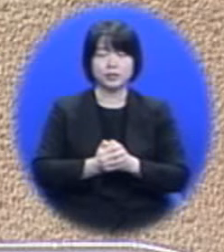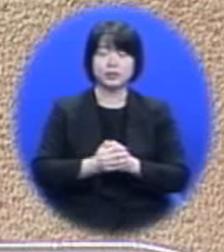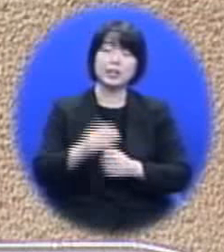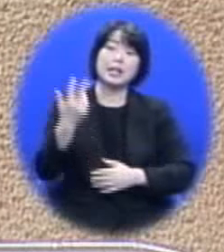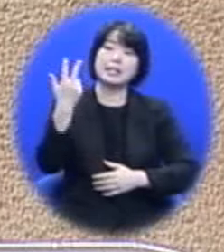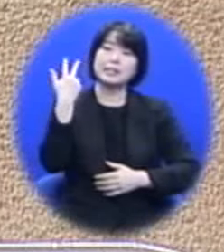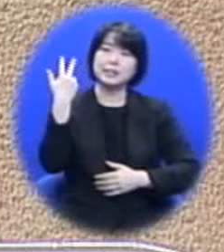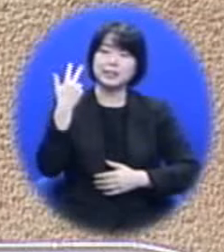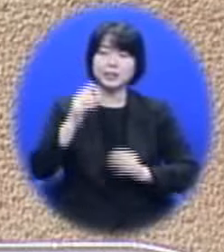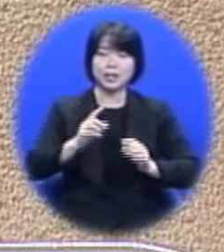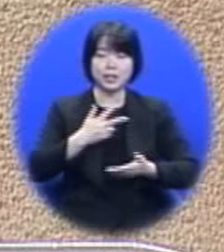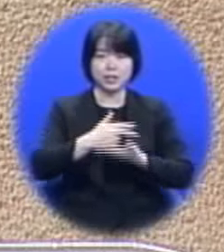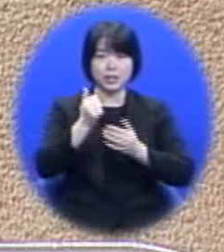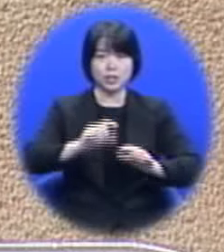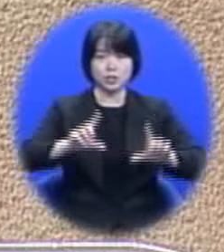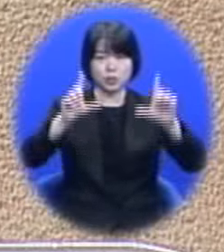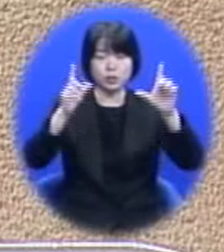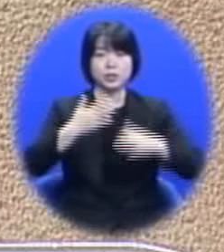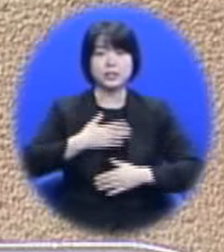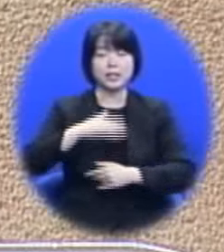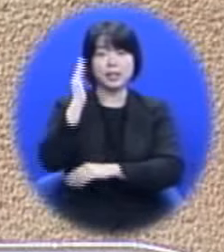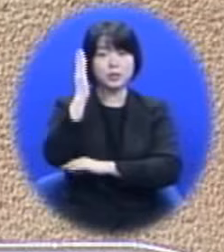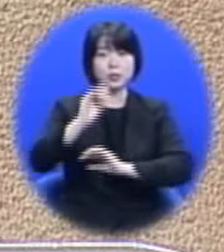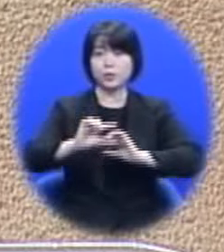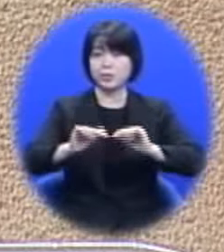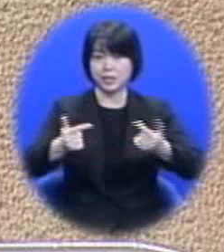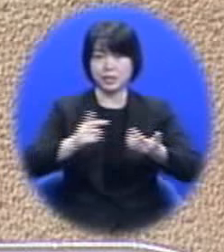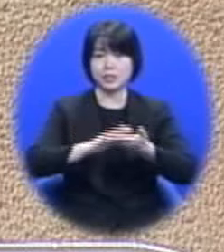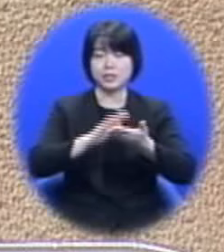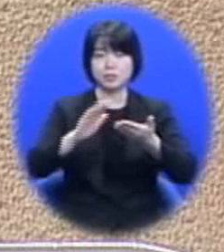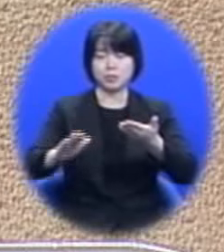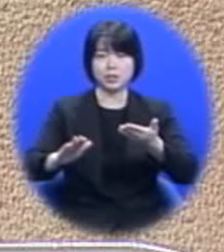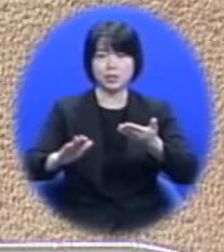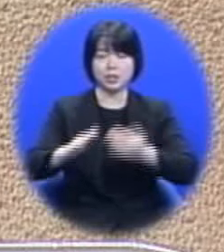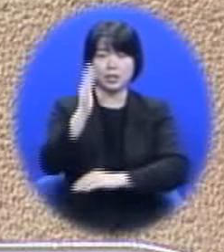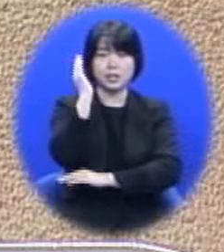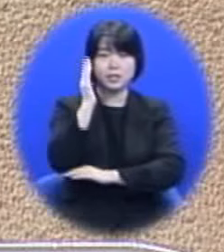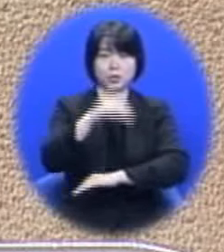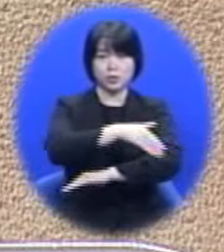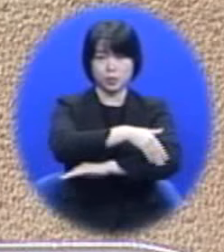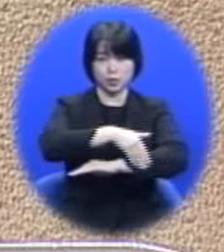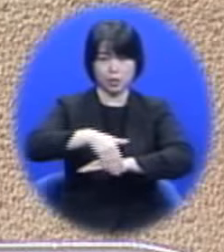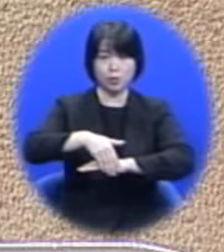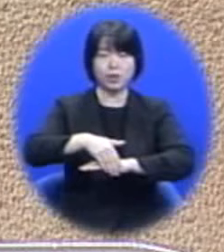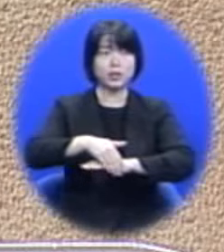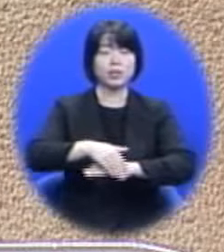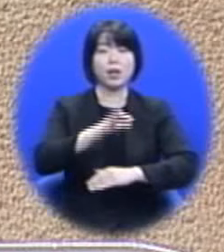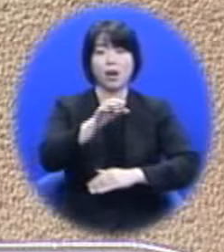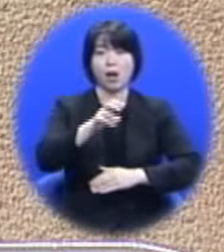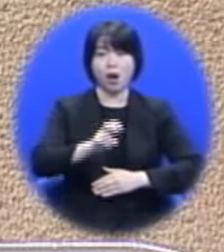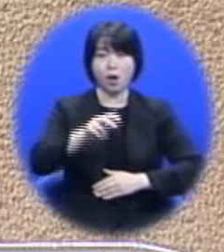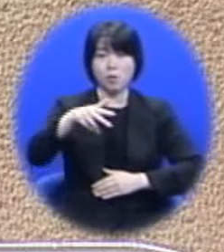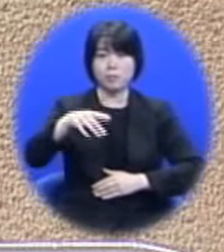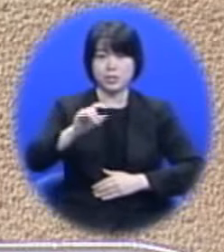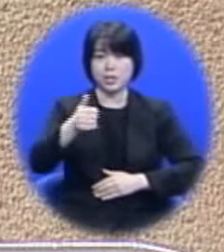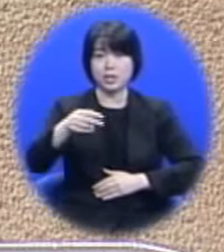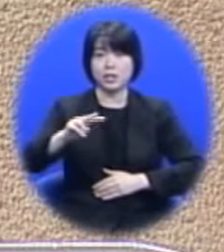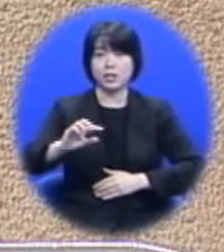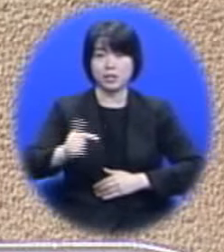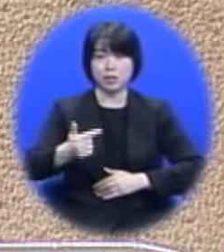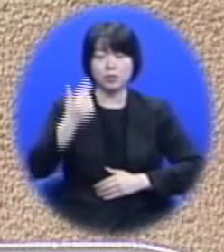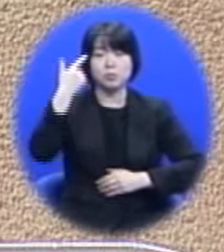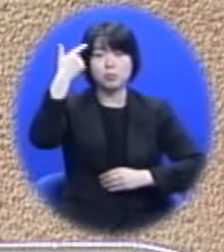지난 주일은 제가 설교를 하지 않았습니다. 설교 계획이 엄재현 목사님께